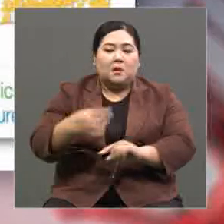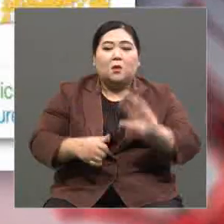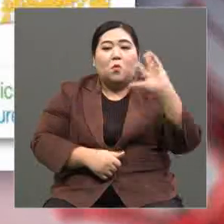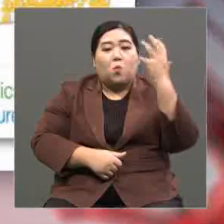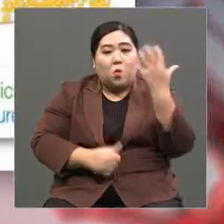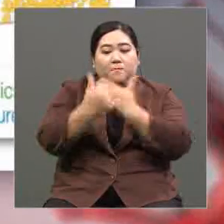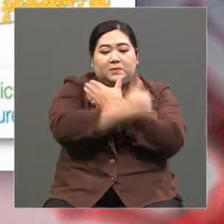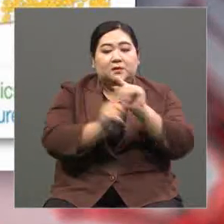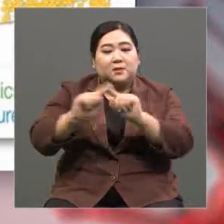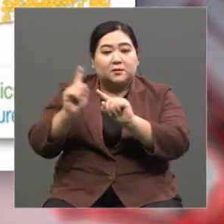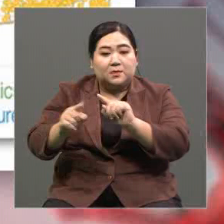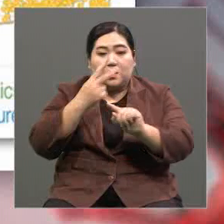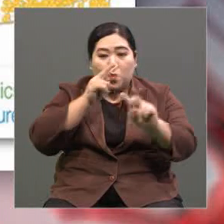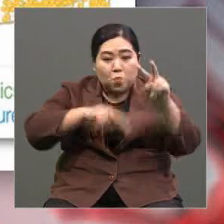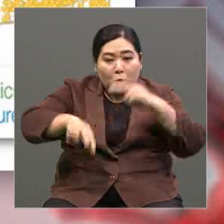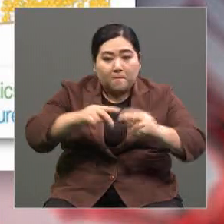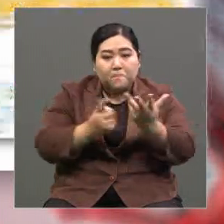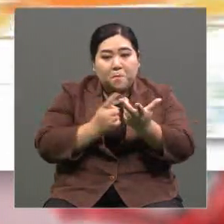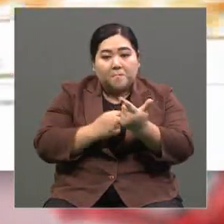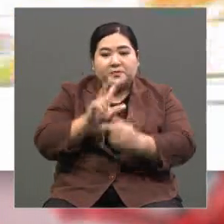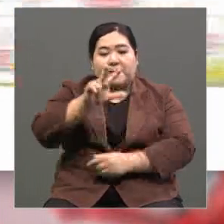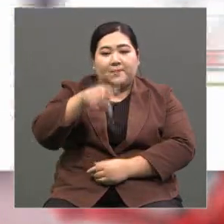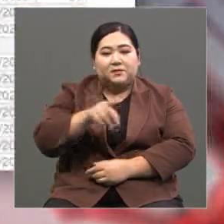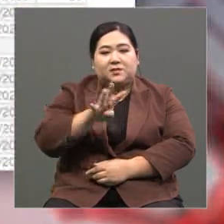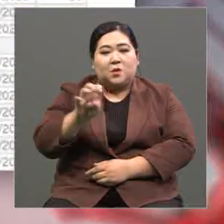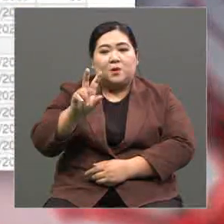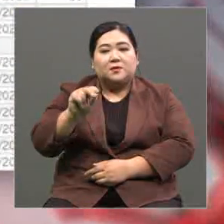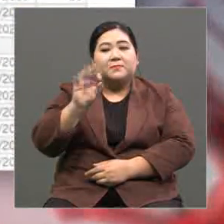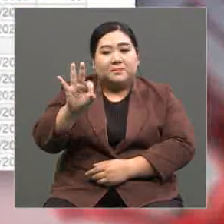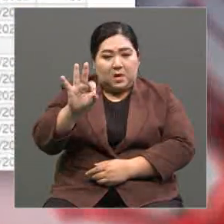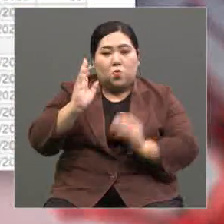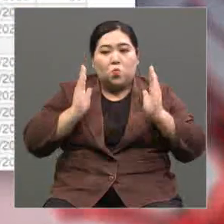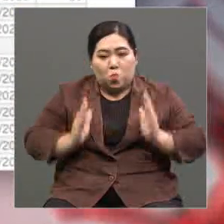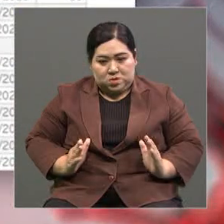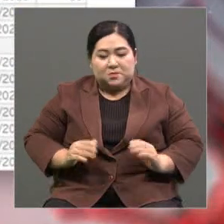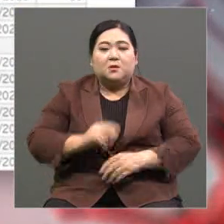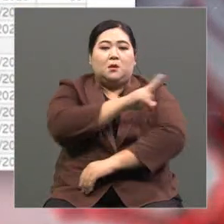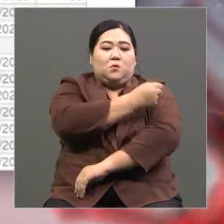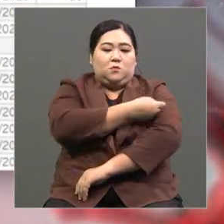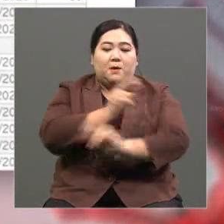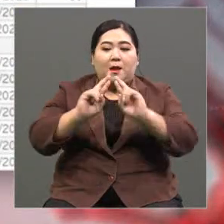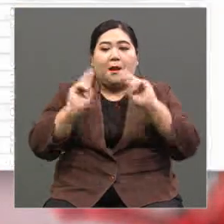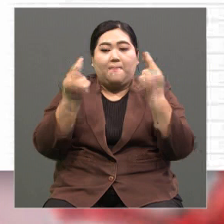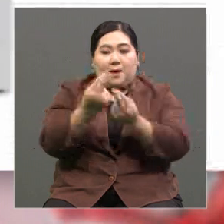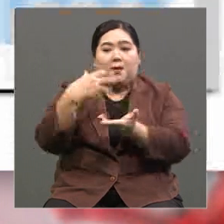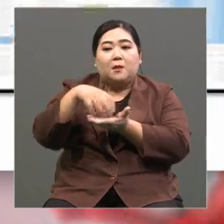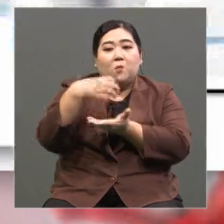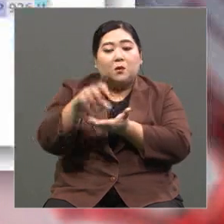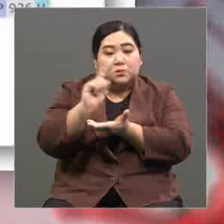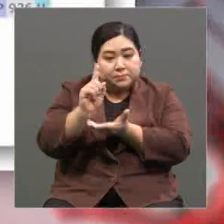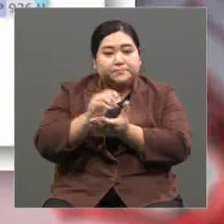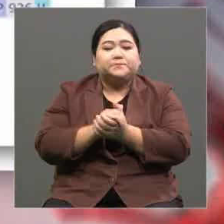เนี่ยพบ3,439คนโดยทางศูนย์จีโนมทางการแพทย์คณะแพทย์ศาสตร์โรงพยาบาลรามาธิบดีเปิดเผยว่า